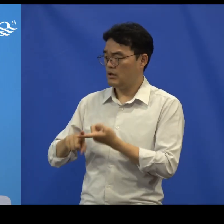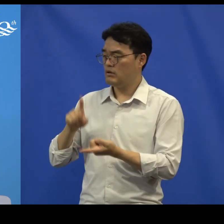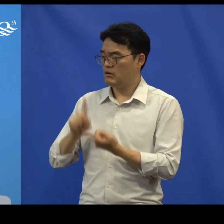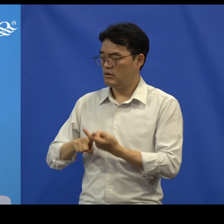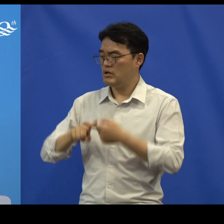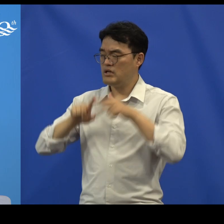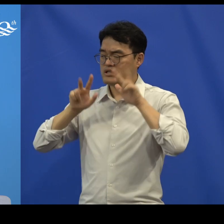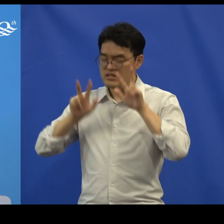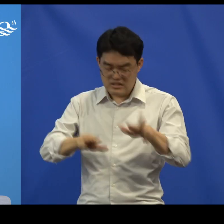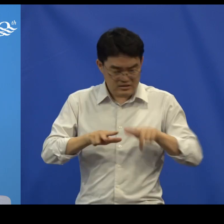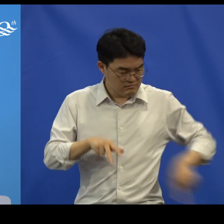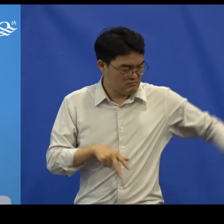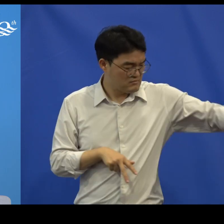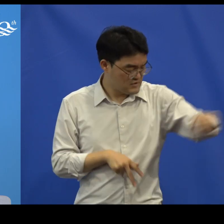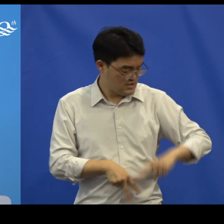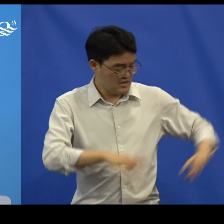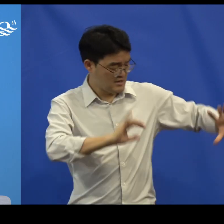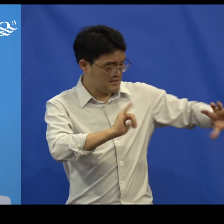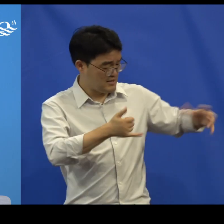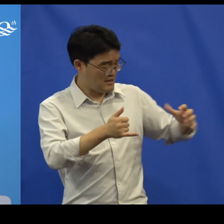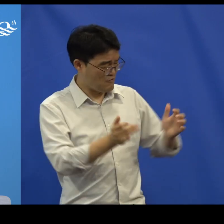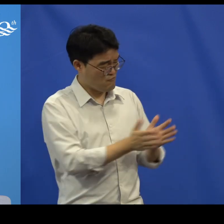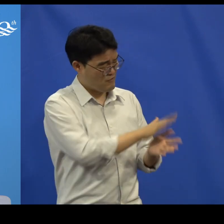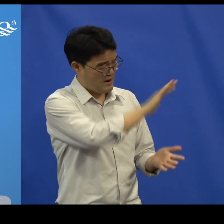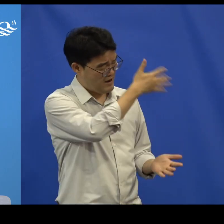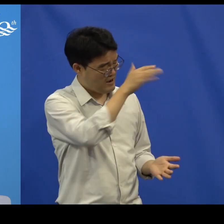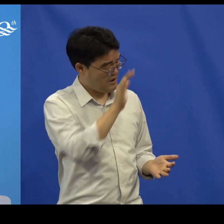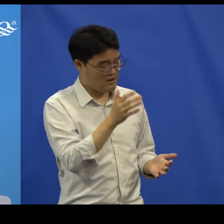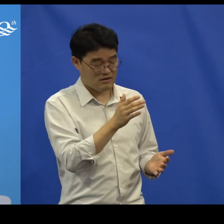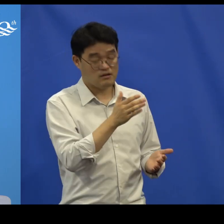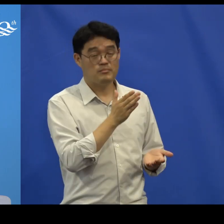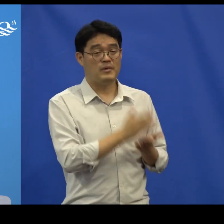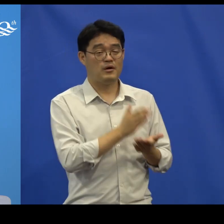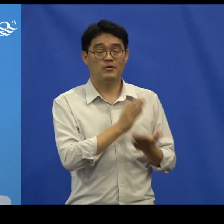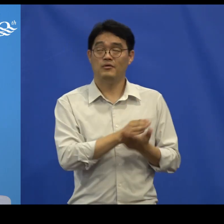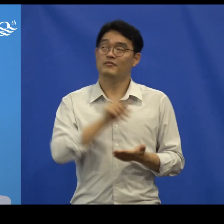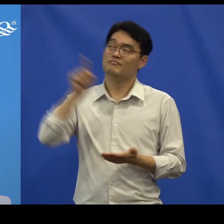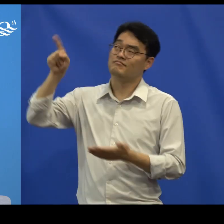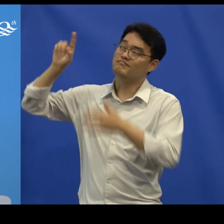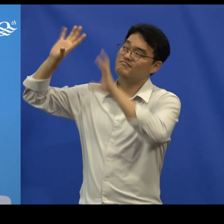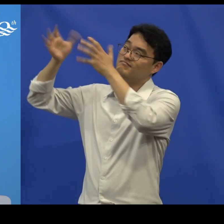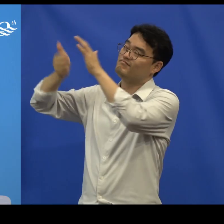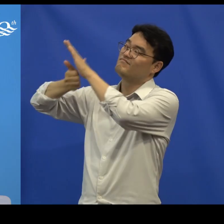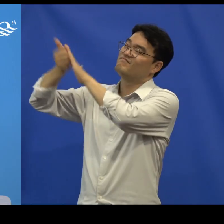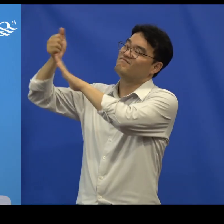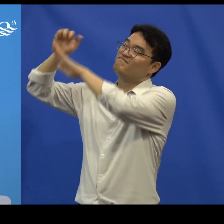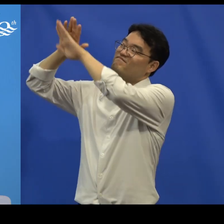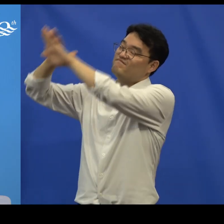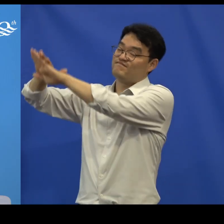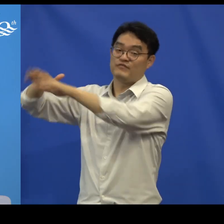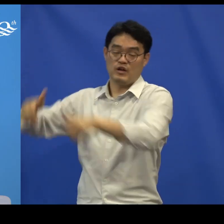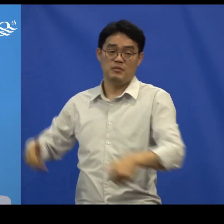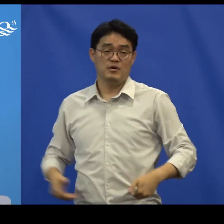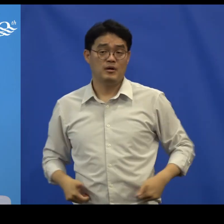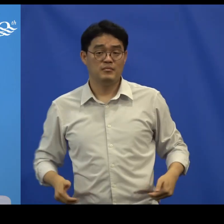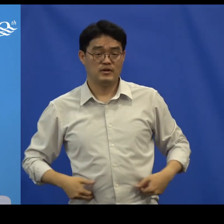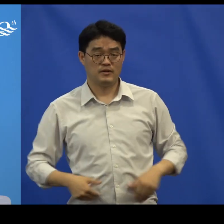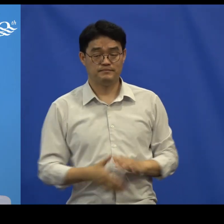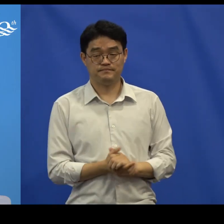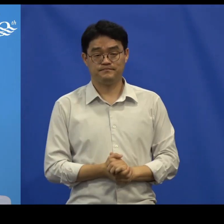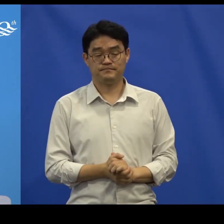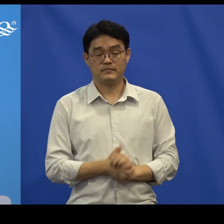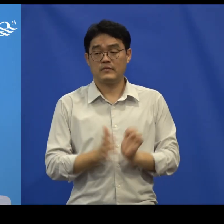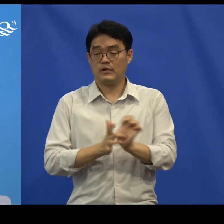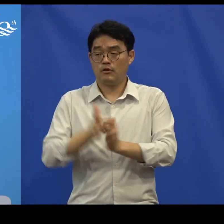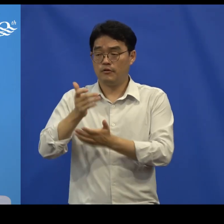사람 1세기가 살았고 2000년 이후에 살아온 오늘 우리도 그리스도가 다시 오신다면, 왜? 속히 오시리라는 이